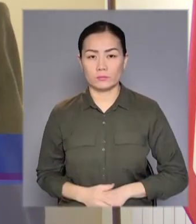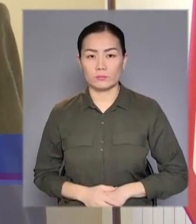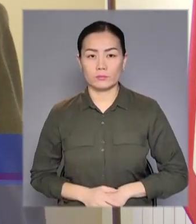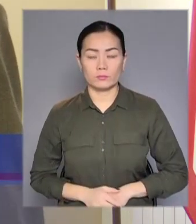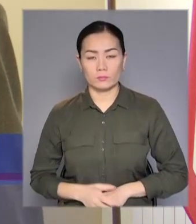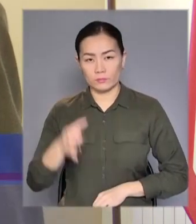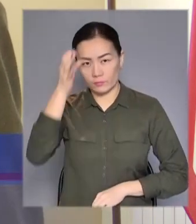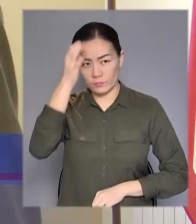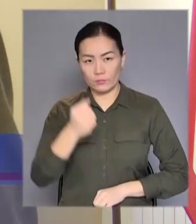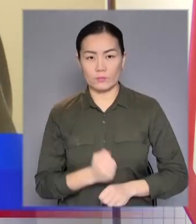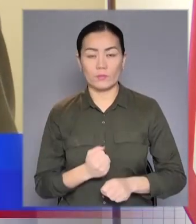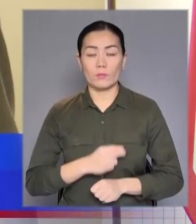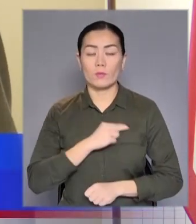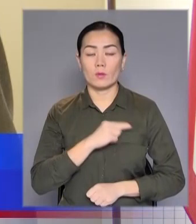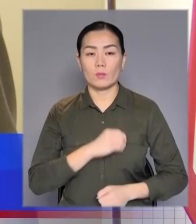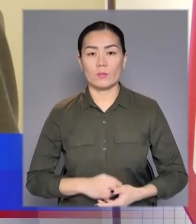мысалы ақын болса